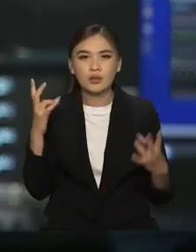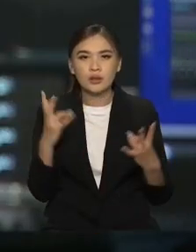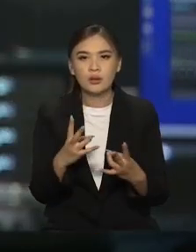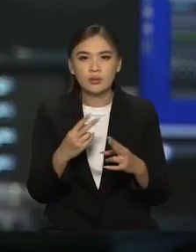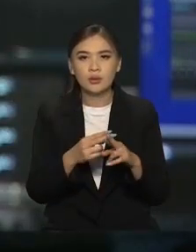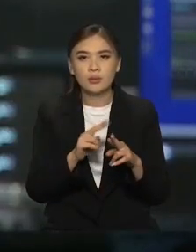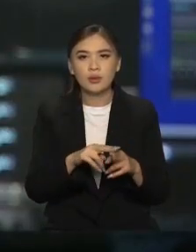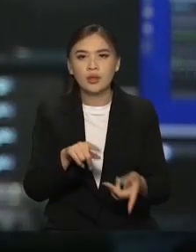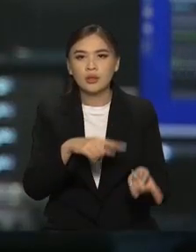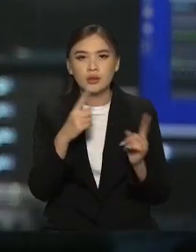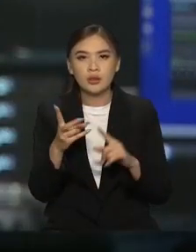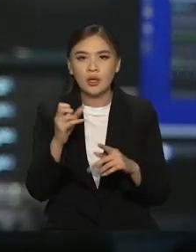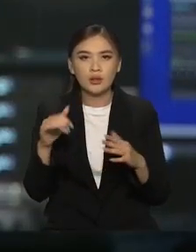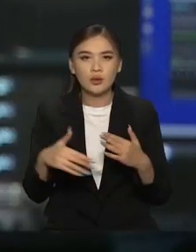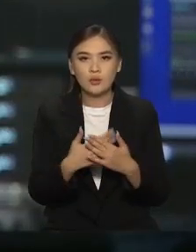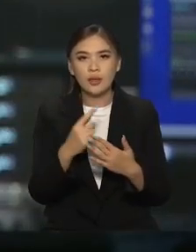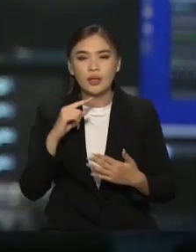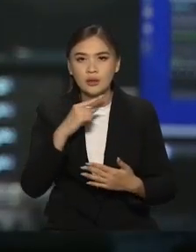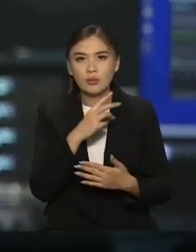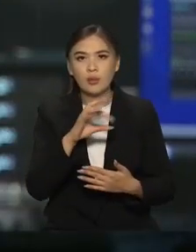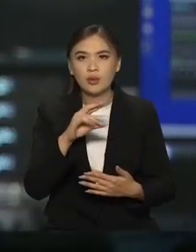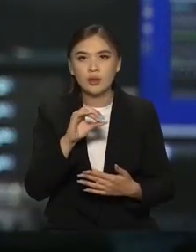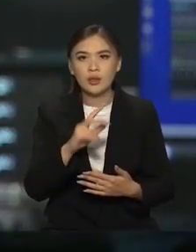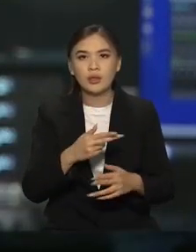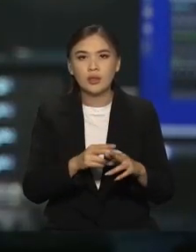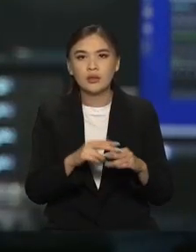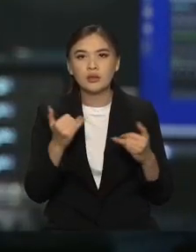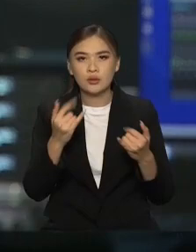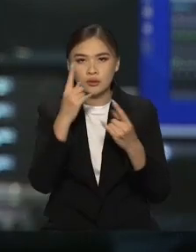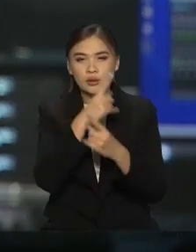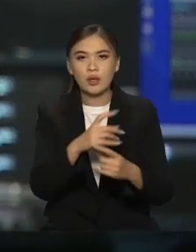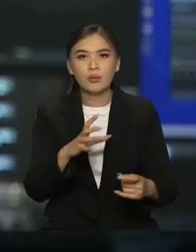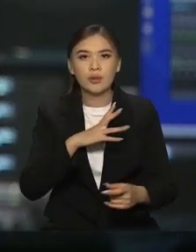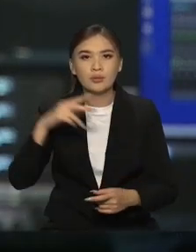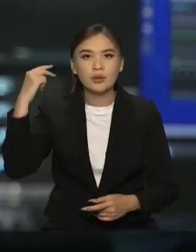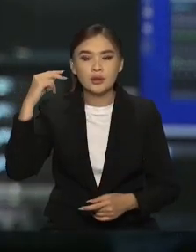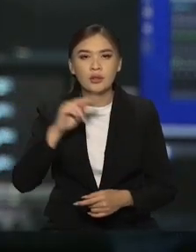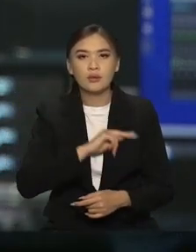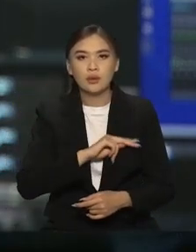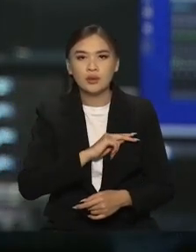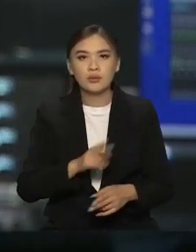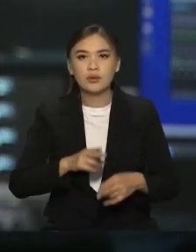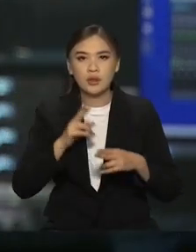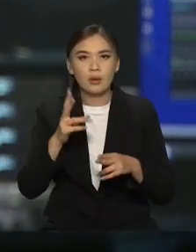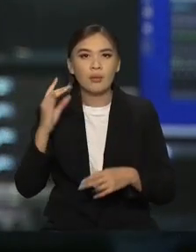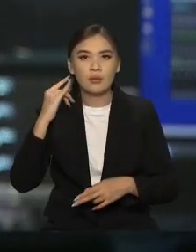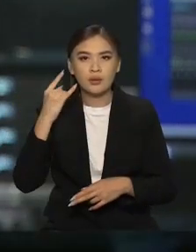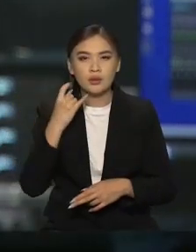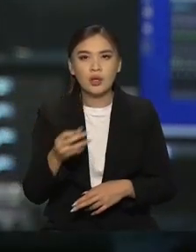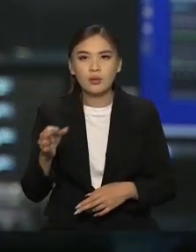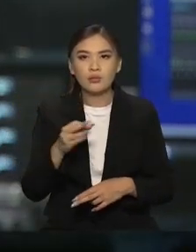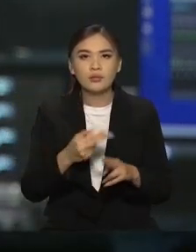Казахстану необходимо переходить на новую экономическую модель. Об этом сегодня заявил президент во время рабочего визита в Павлодарскую